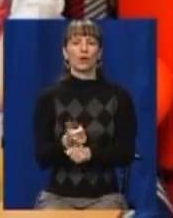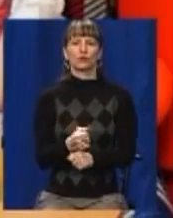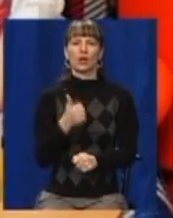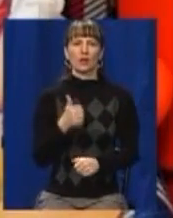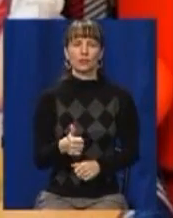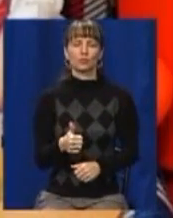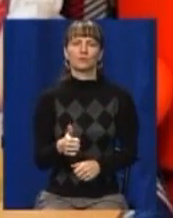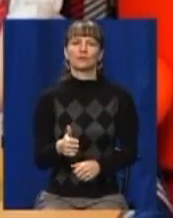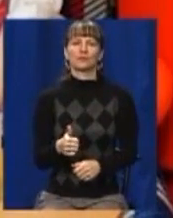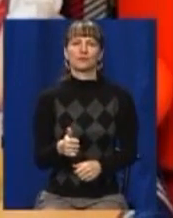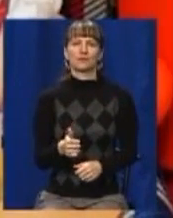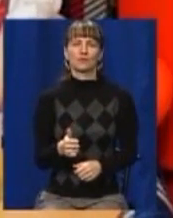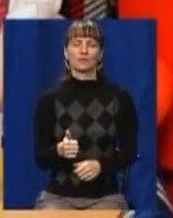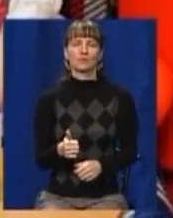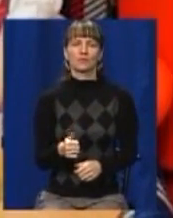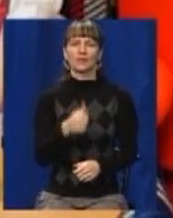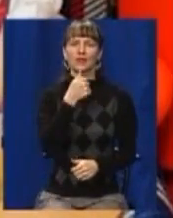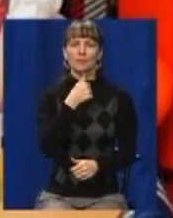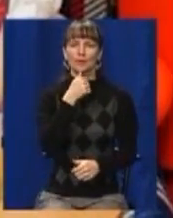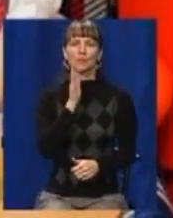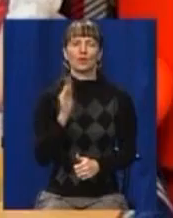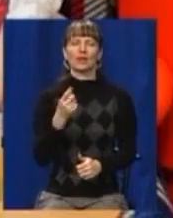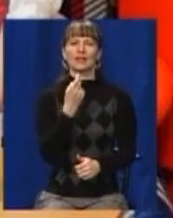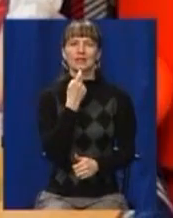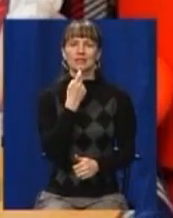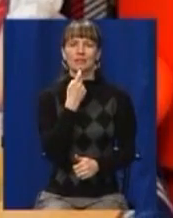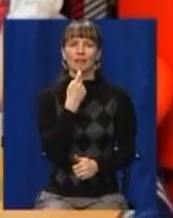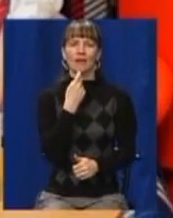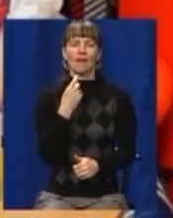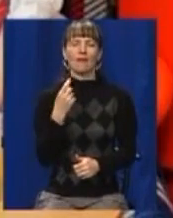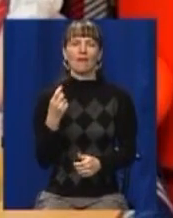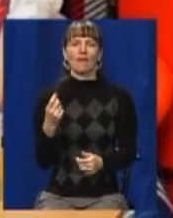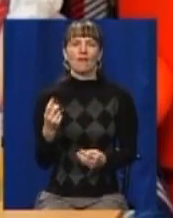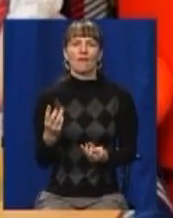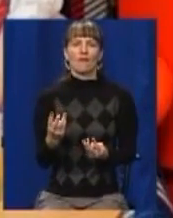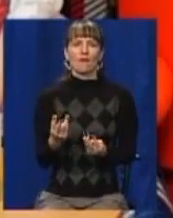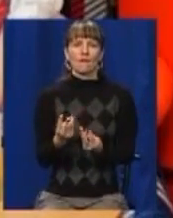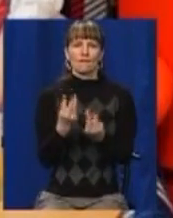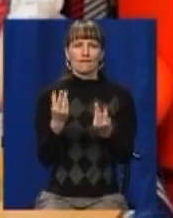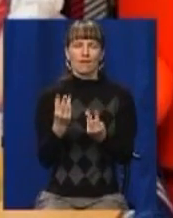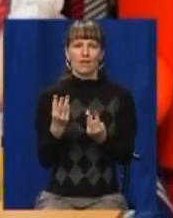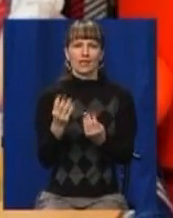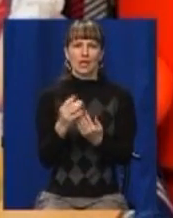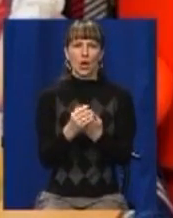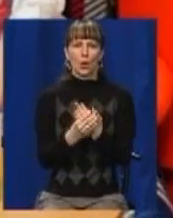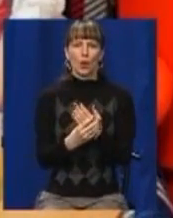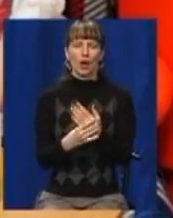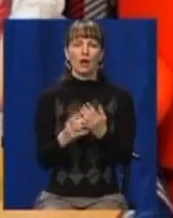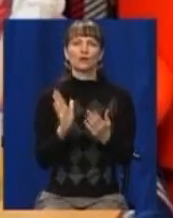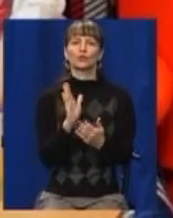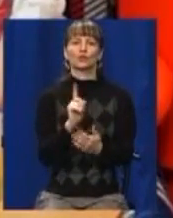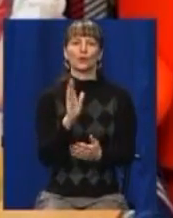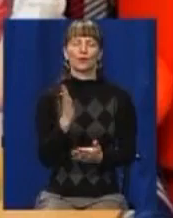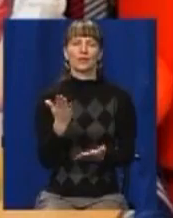добре. Отже, експеримент буде називатися «Вогнетривка рука». Як ви вважаєте, от що буде,